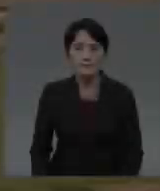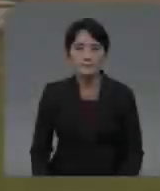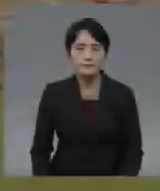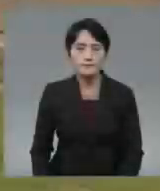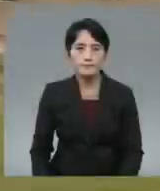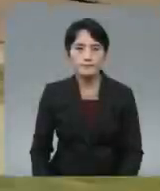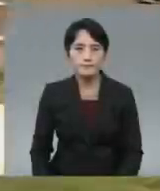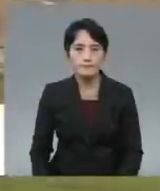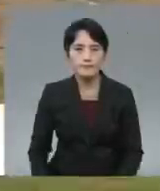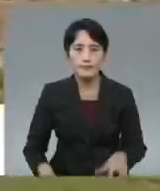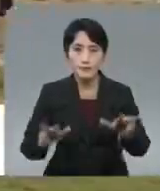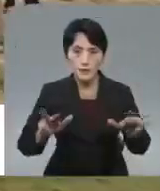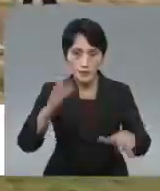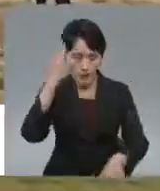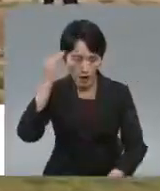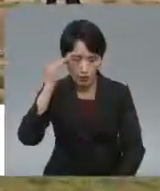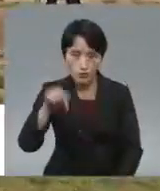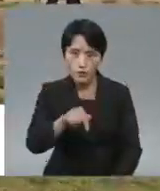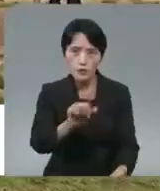Hai